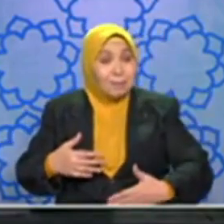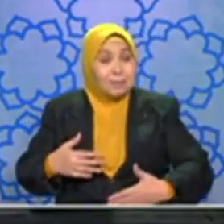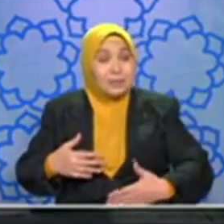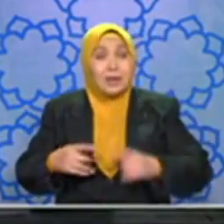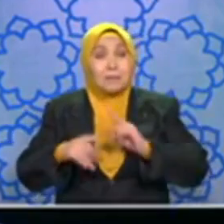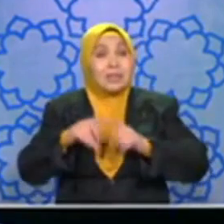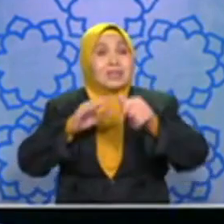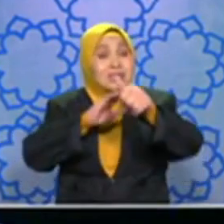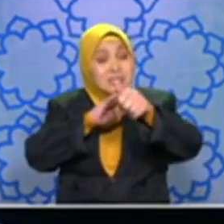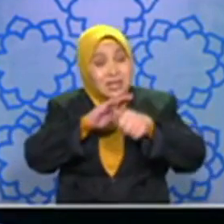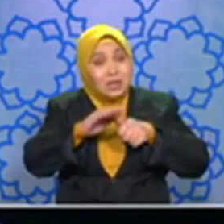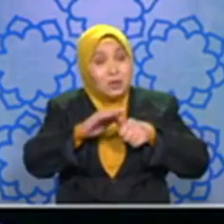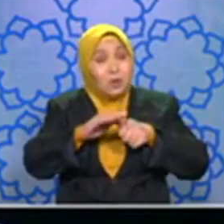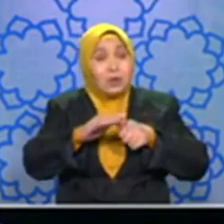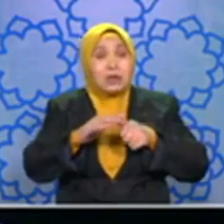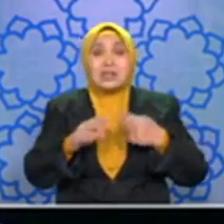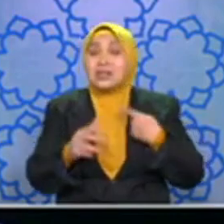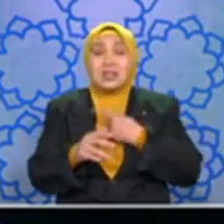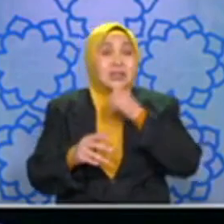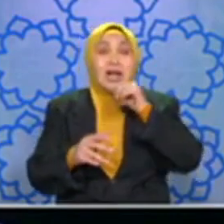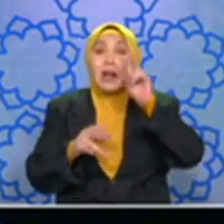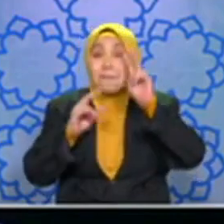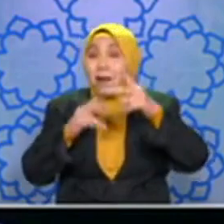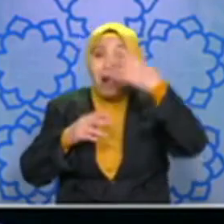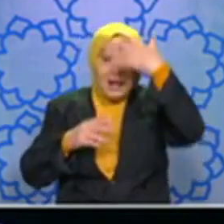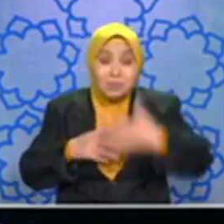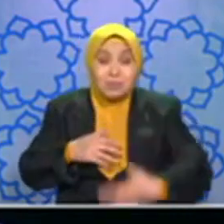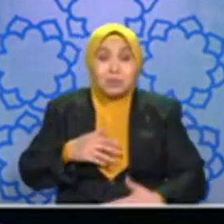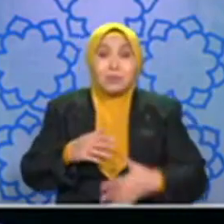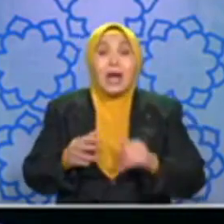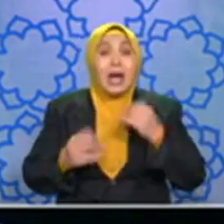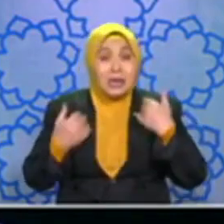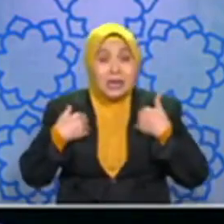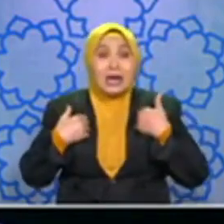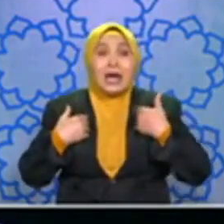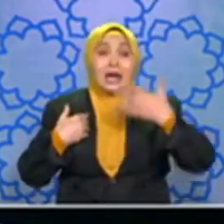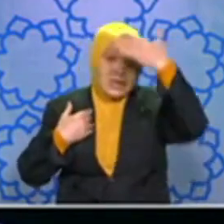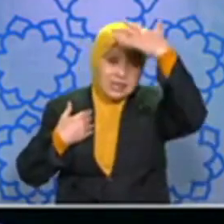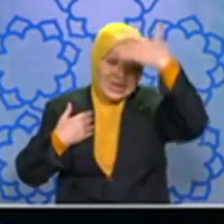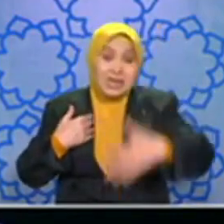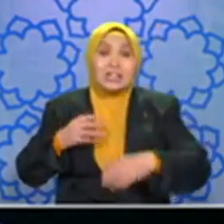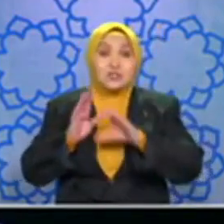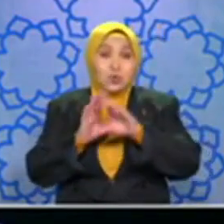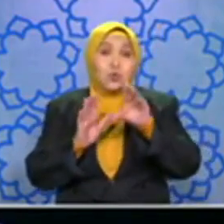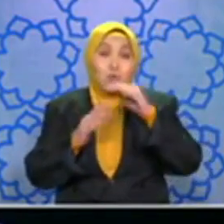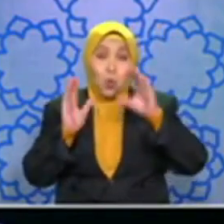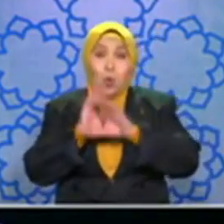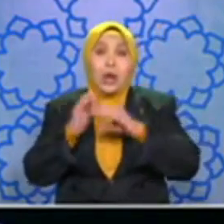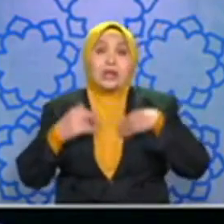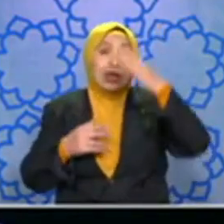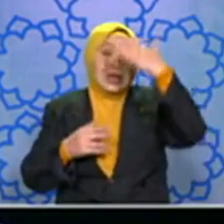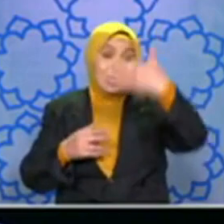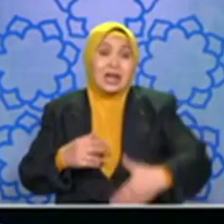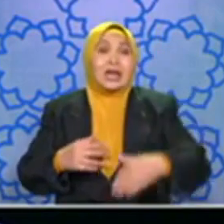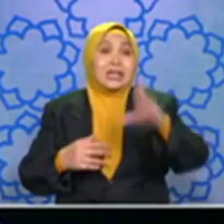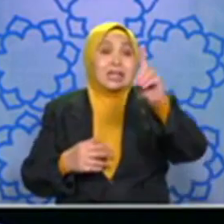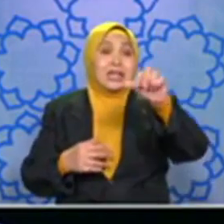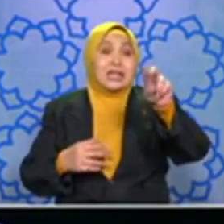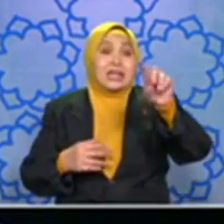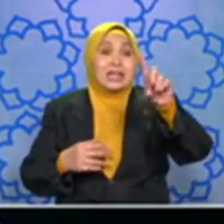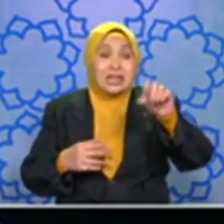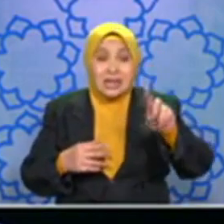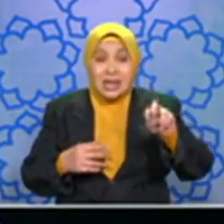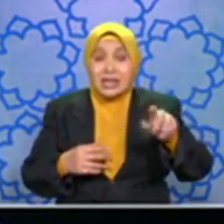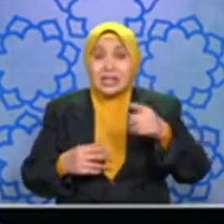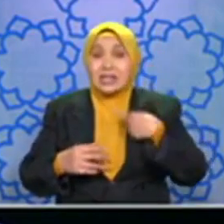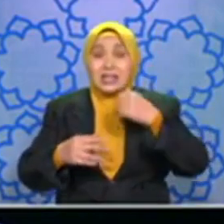terselindung menyebabkan kita tak nampak hijab ini. Kalau ada dinding, katakan ini saya letak dinding lah, Ustaz, ya, diletakkan cover atasnya itu, jadi kita